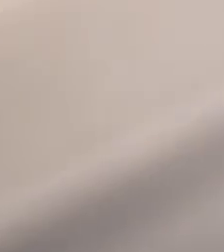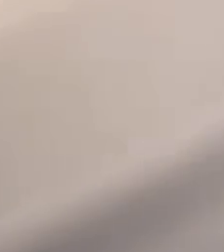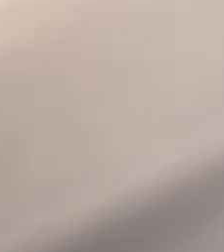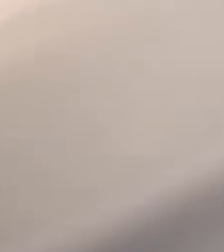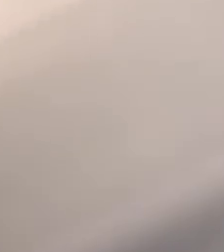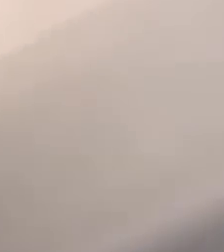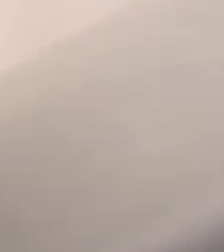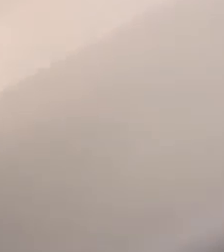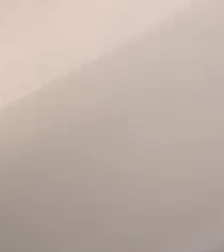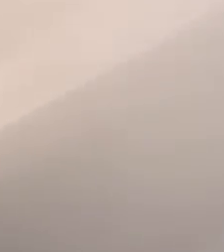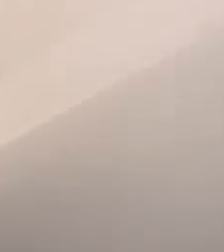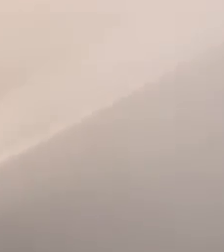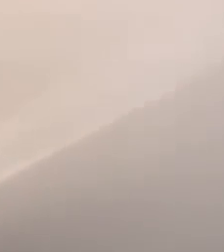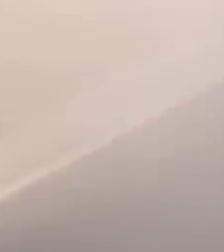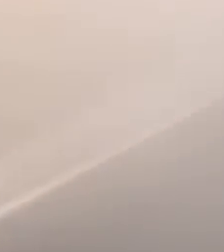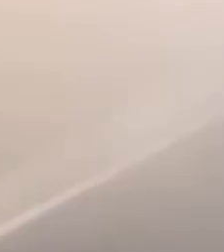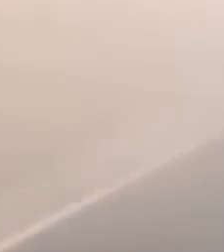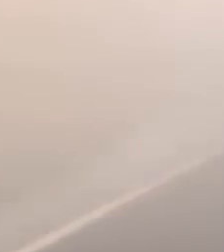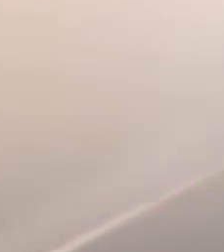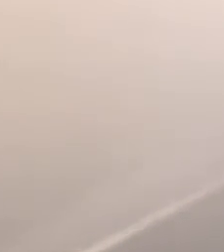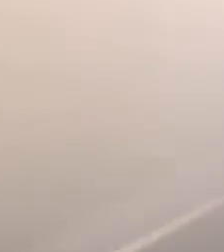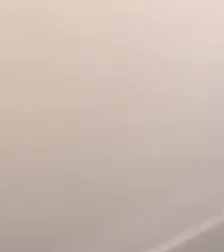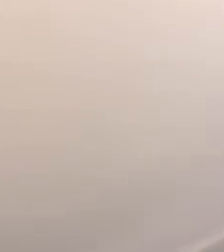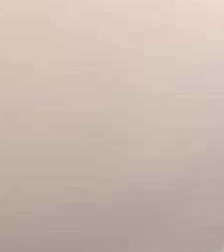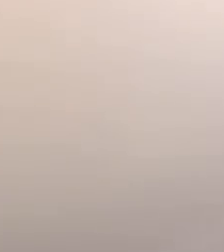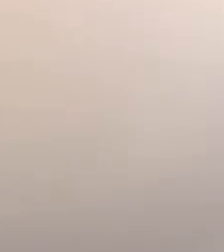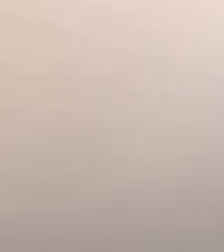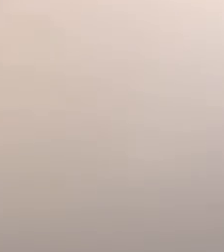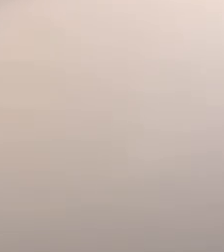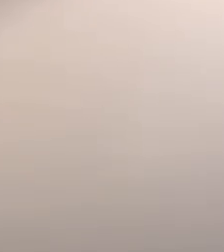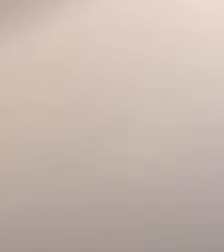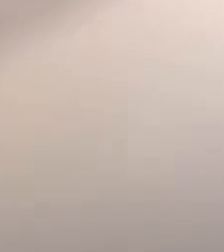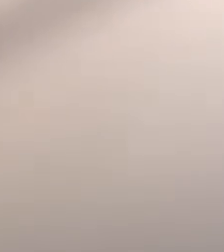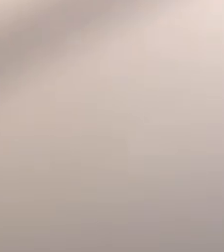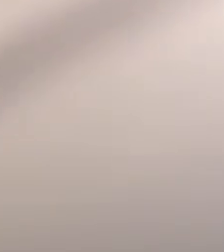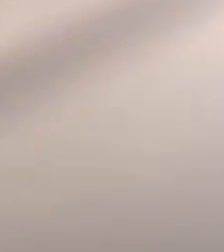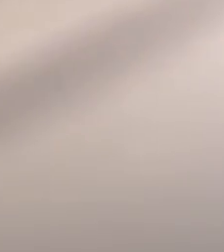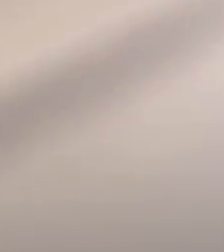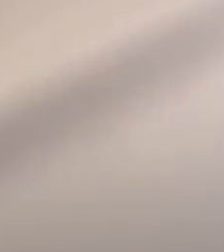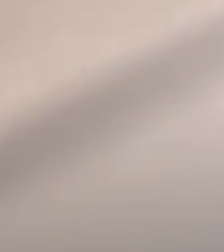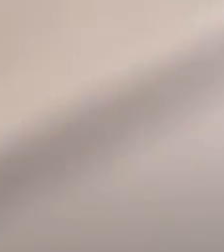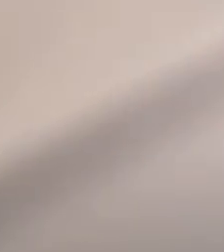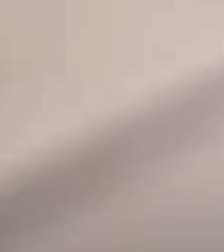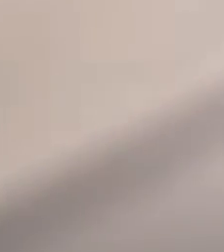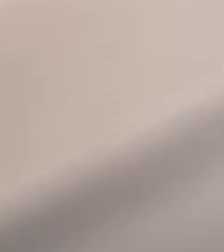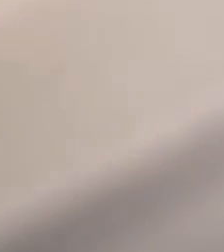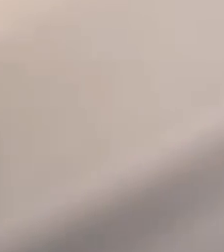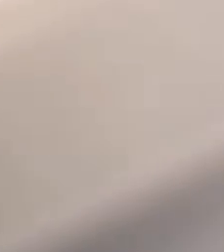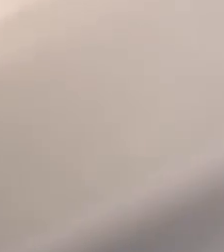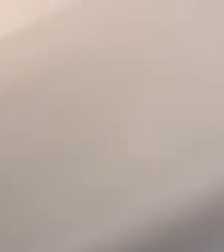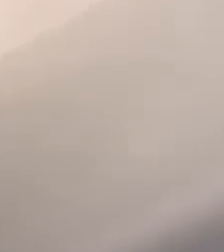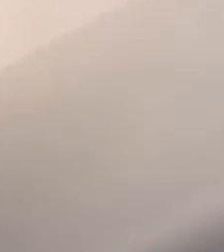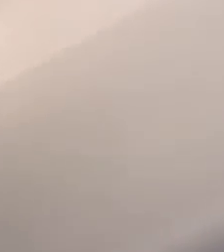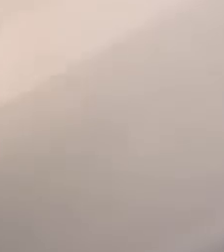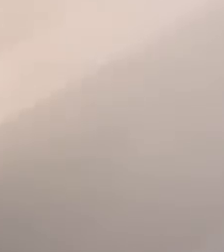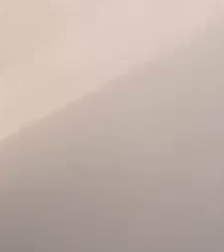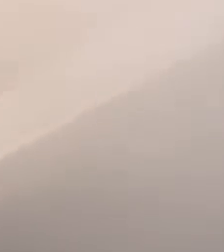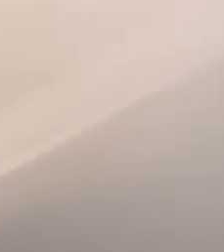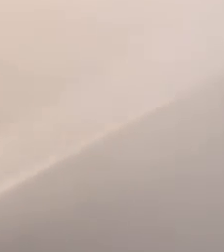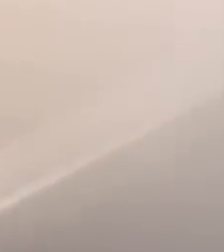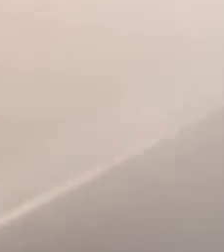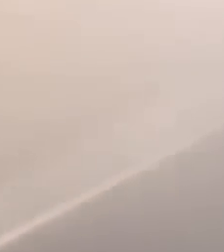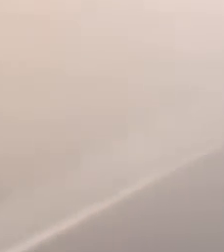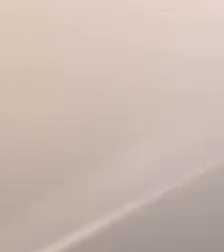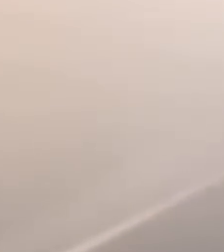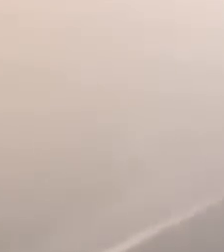Hindi natutulog ang mga balita. Kaya para sa pinakasariwang balita, mag-subscribe kayo sa aming YouTube channel. Para sa mga